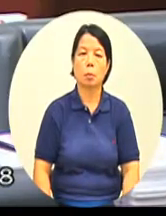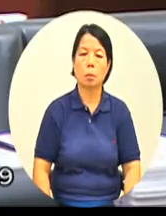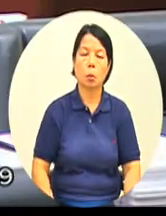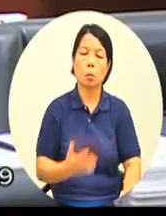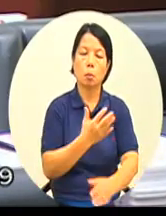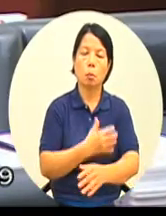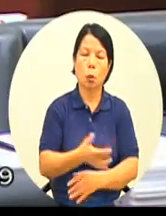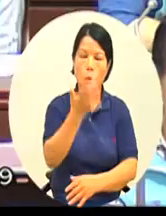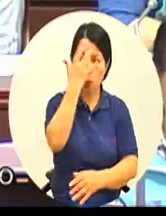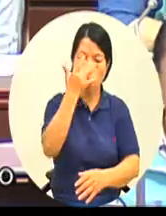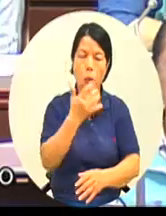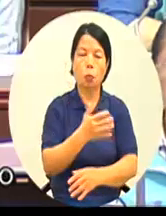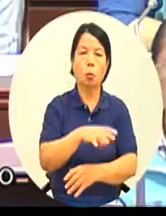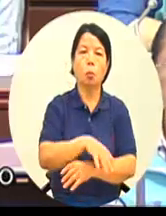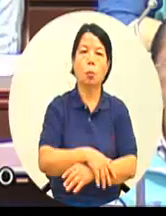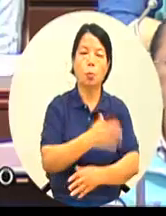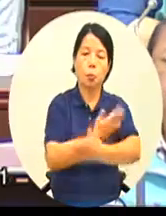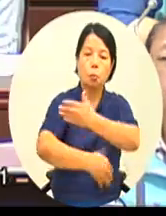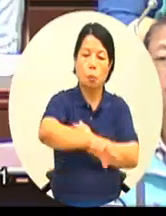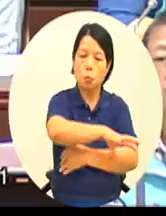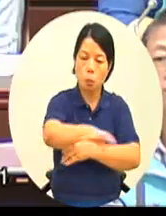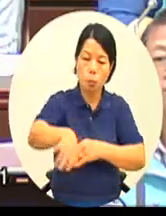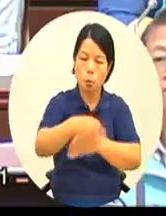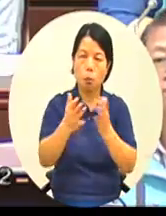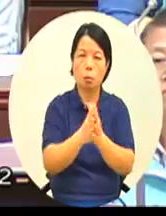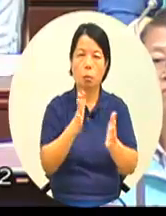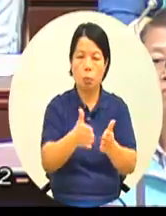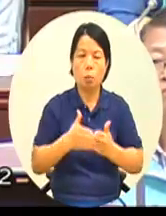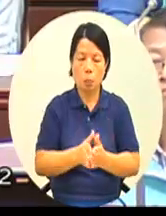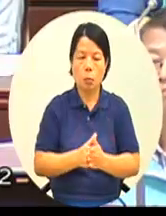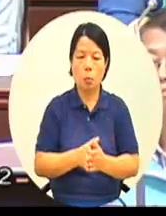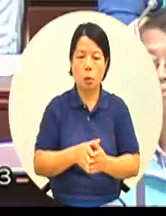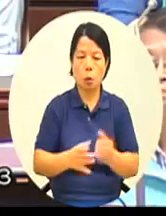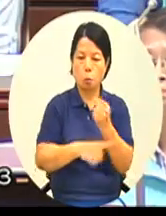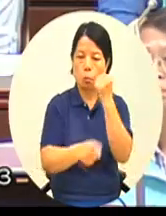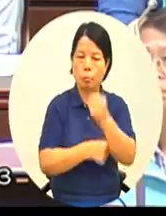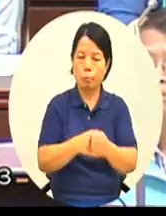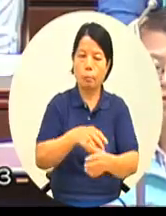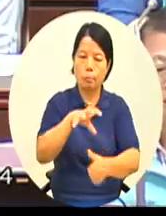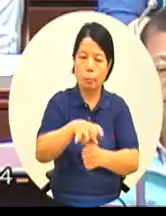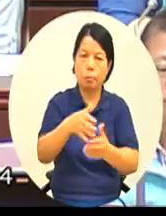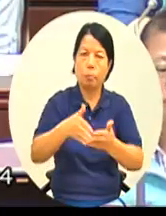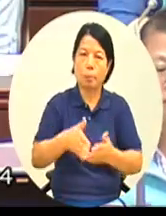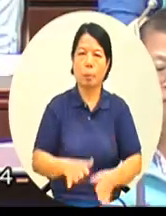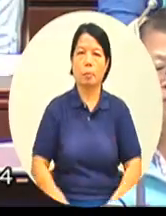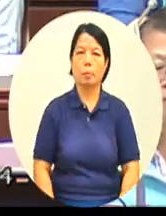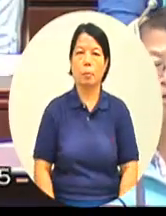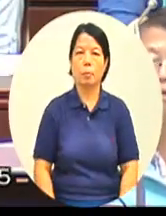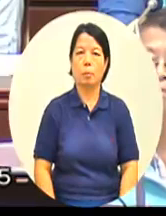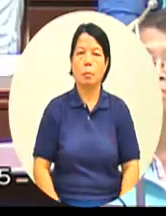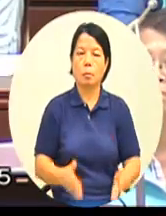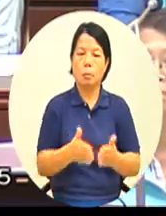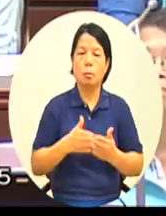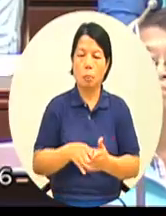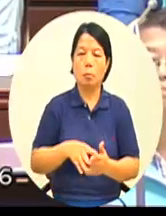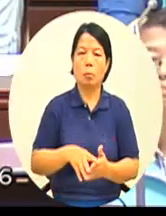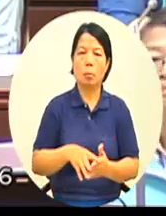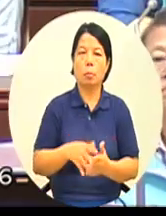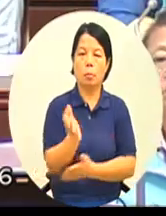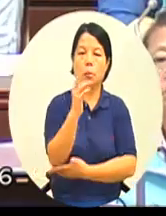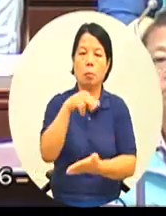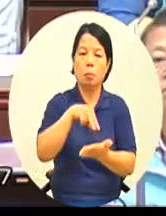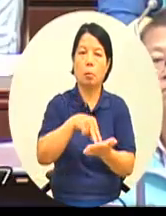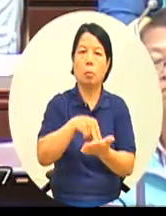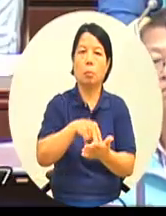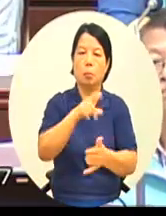那个无障碍现在已经是基本的要求了，对，尤其是如果是他是需要立案的一些单位，或 所以